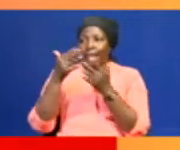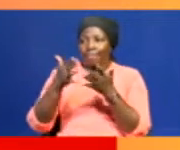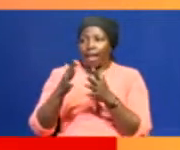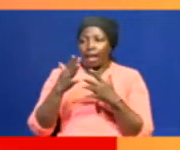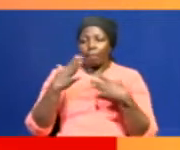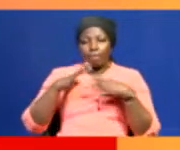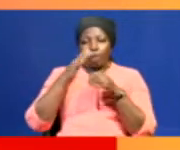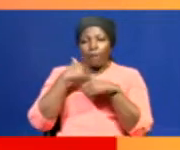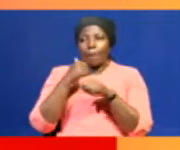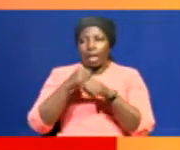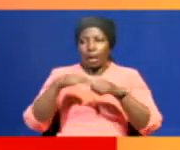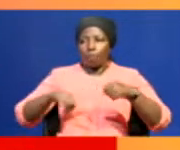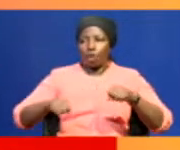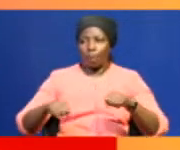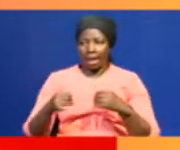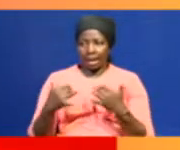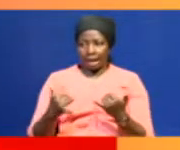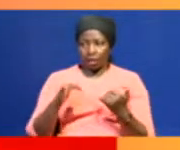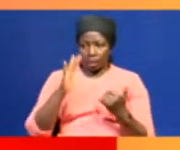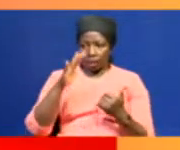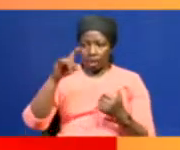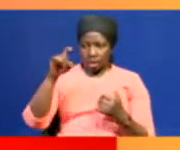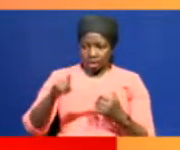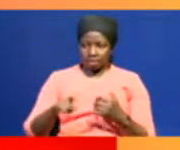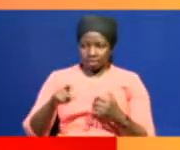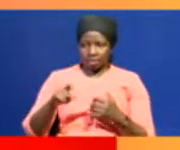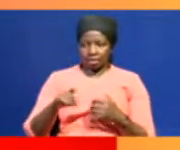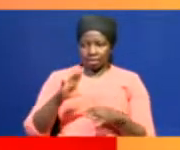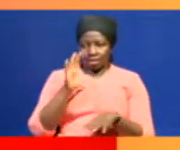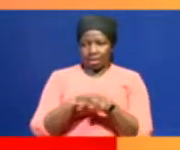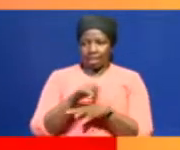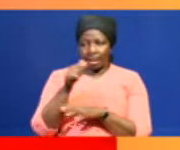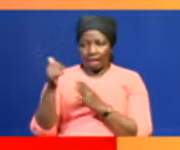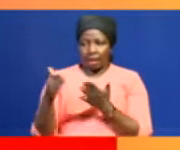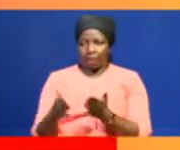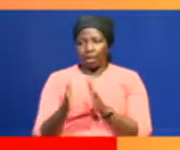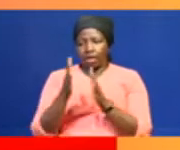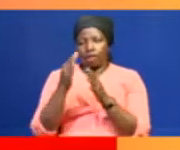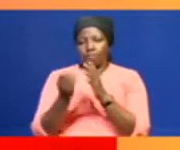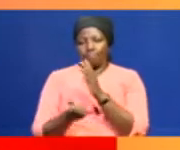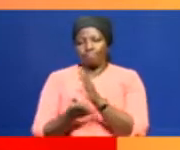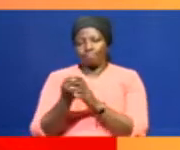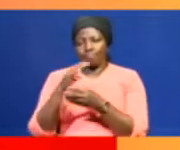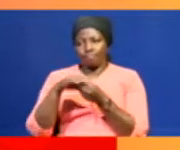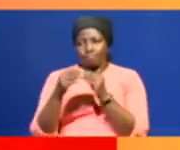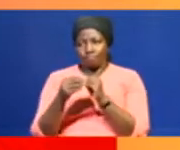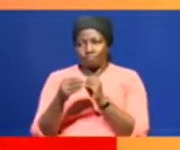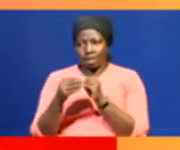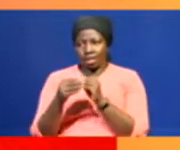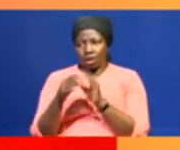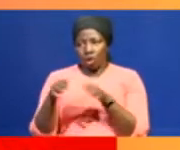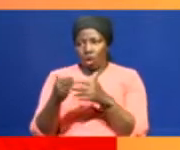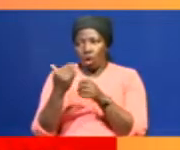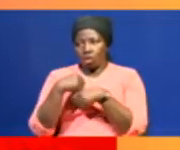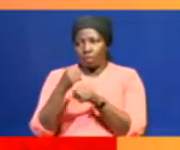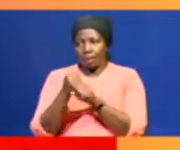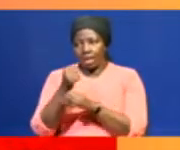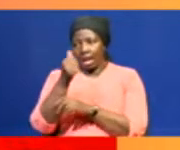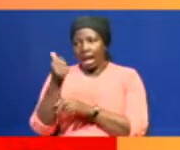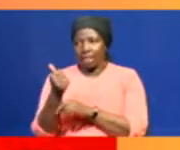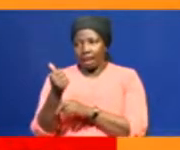saa hizi pikipiki waanze kupata mbinu ya kuunda hizi sasa za stima. Mm-hmm. Waanze kujifunza mapema. Mm-hmm.